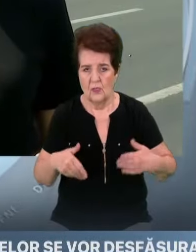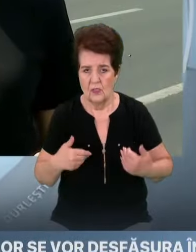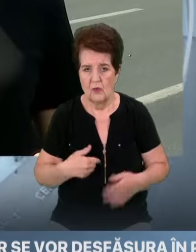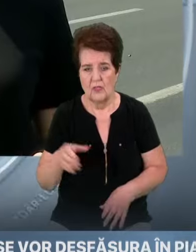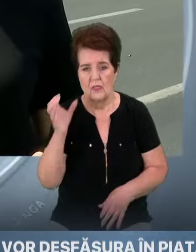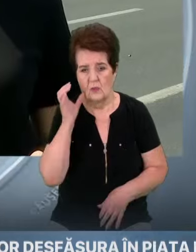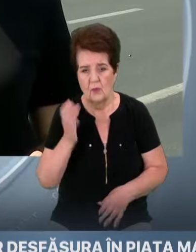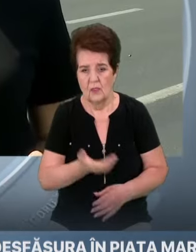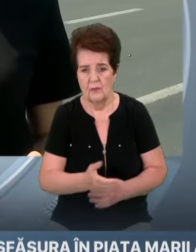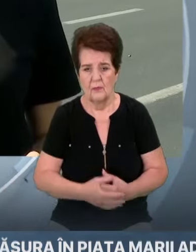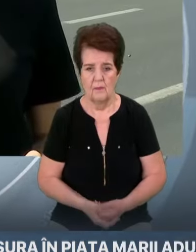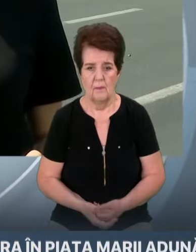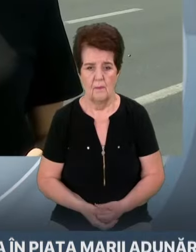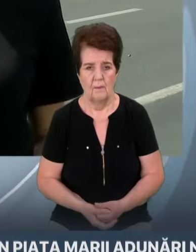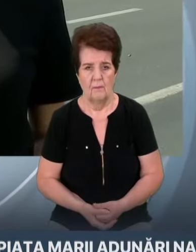ascultăm!